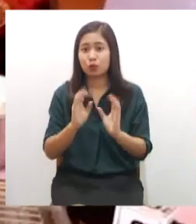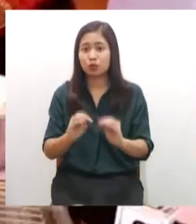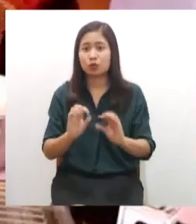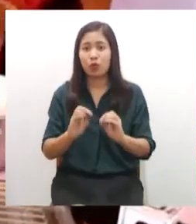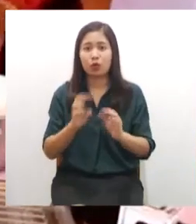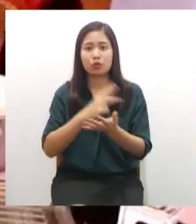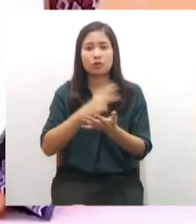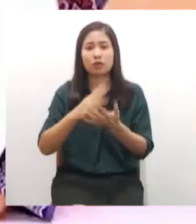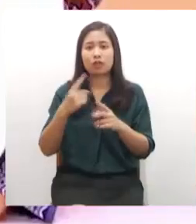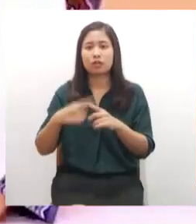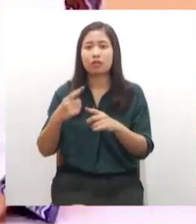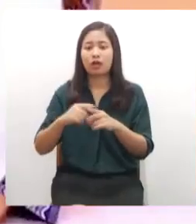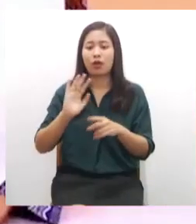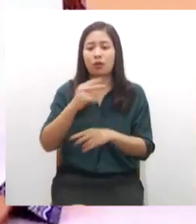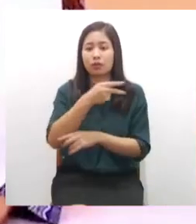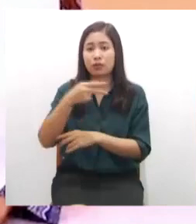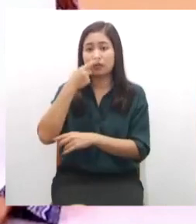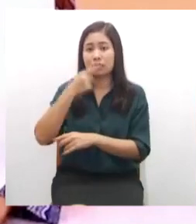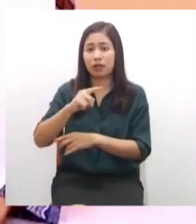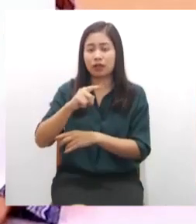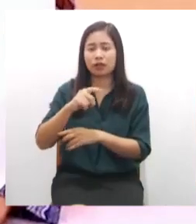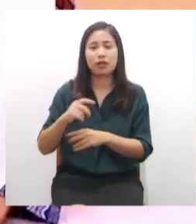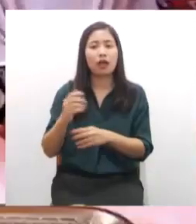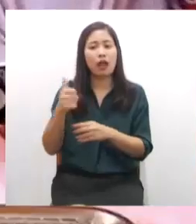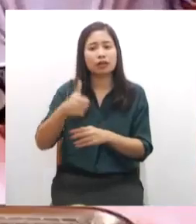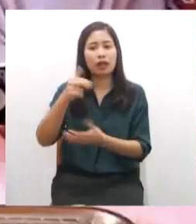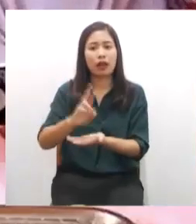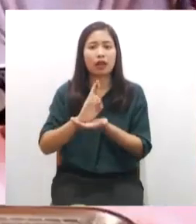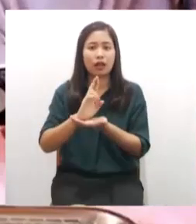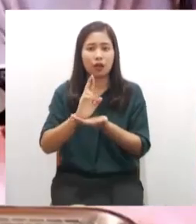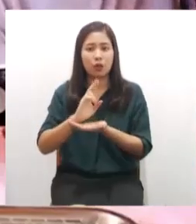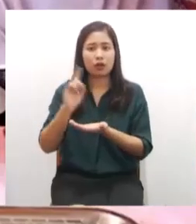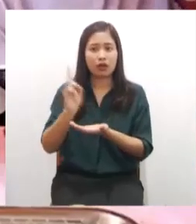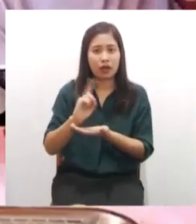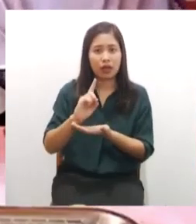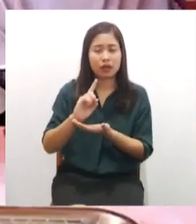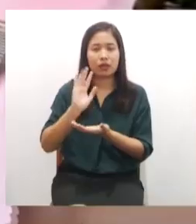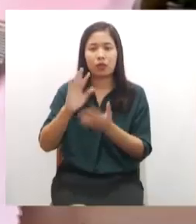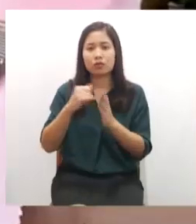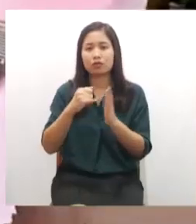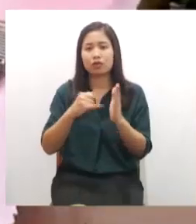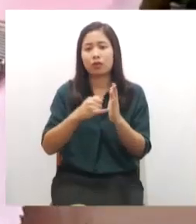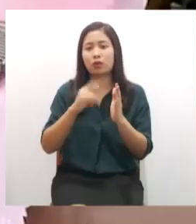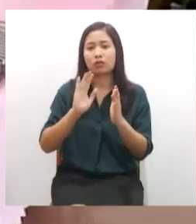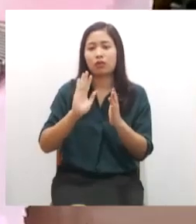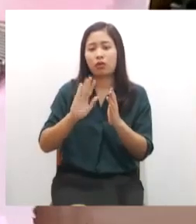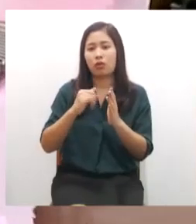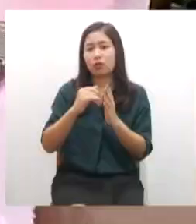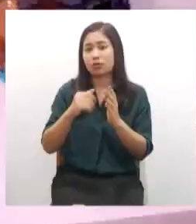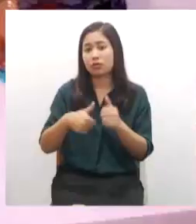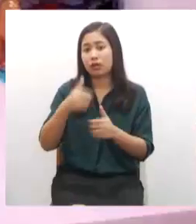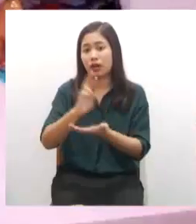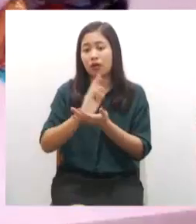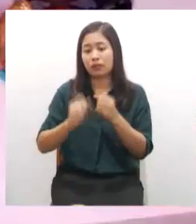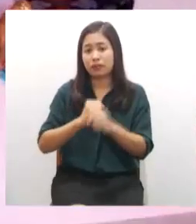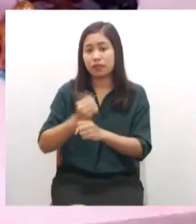แต่วิชาหลักคือวิชาภาษาไทยนะครับเขาได้รับรางวัลครูเจ้าฟ้ากรมหลวงนราธิวาสราชนครินทร์รุ่นที่10เมื่อปีที่แ